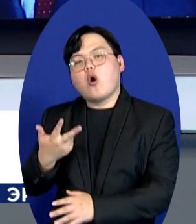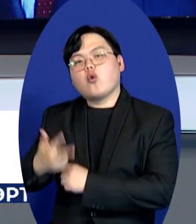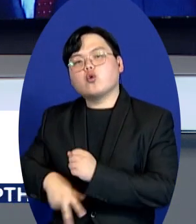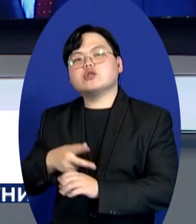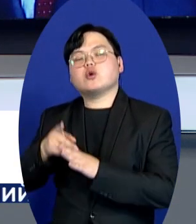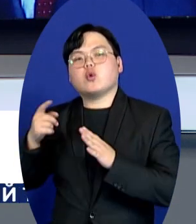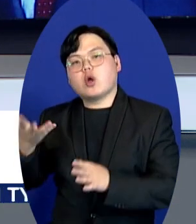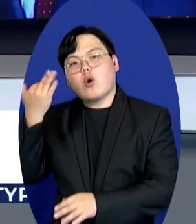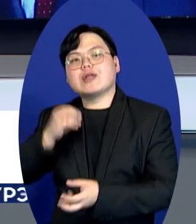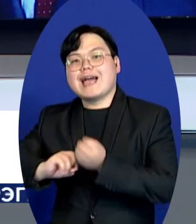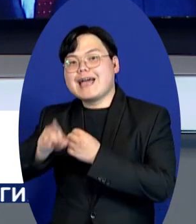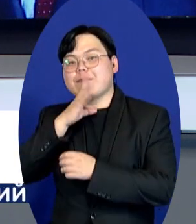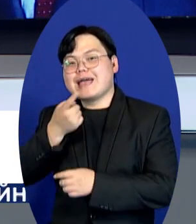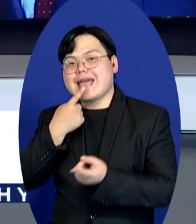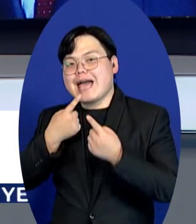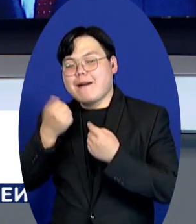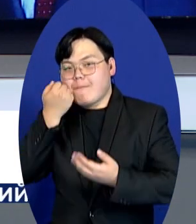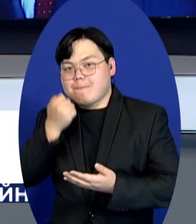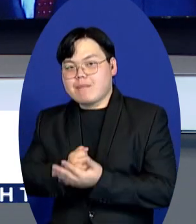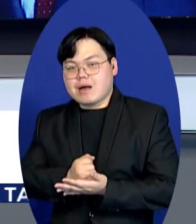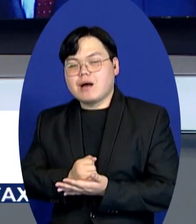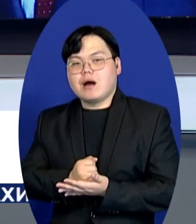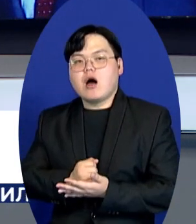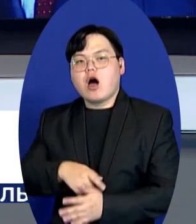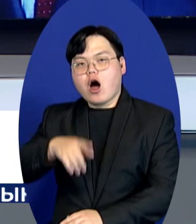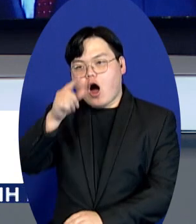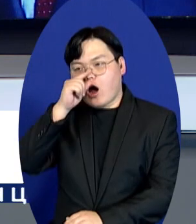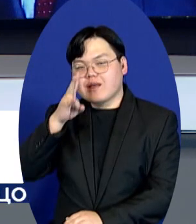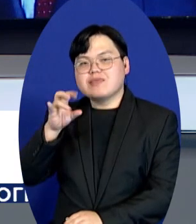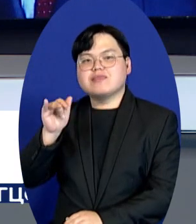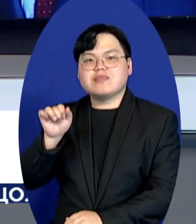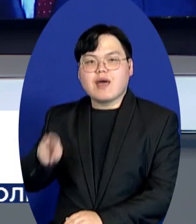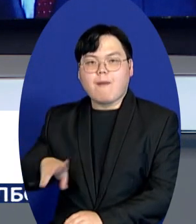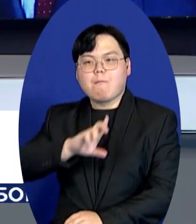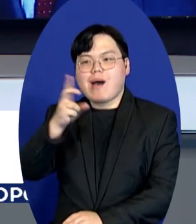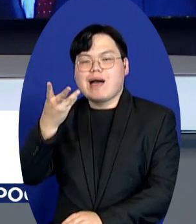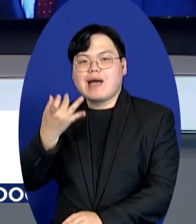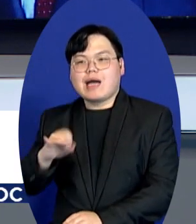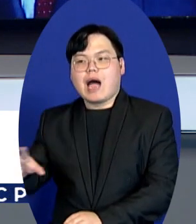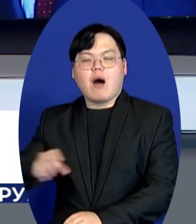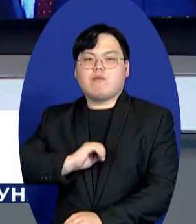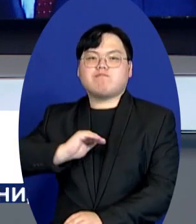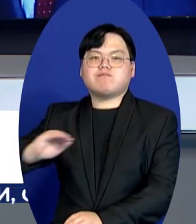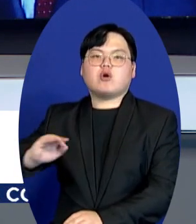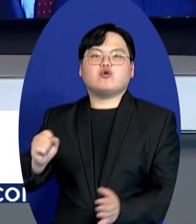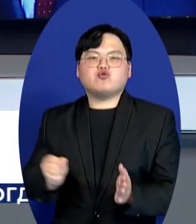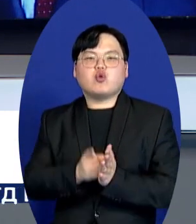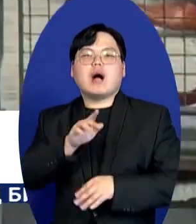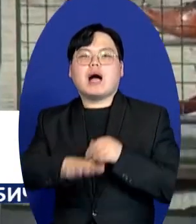энэ хэлцлийг байгуулсан нь Европын Оросын нефт болон байгалийн хинээс хамааралтай байдлыг бууруулахад нэг чухал алхам ба гэж тооцогдож